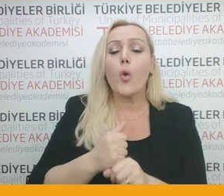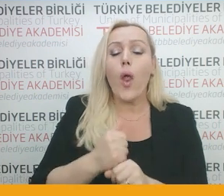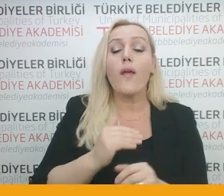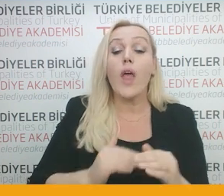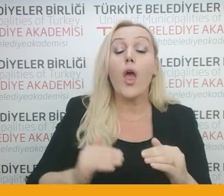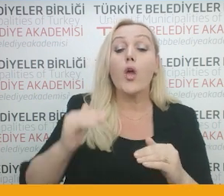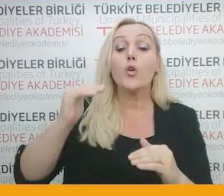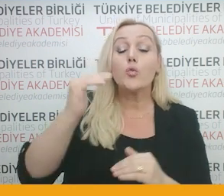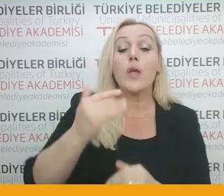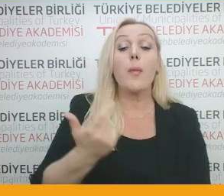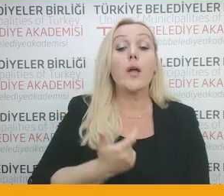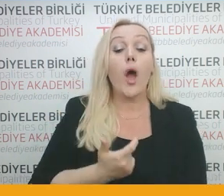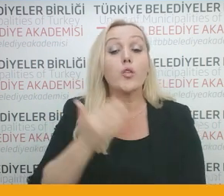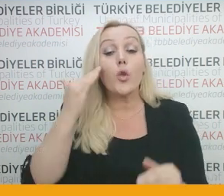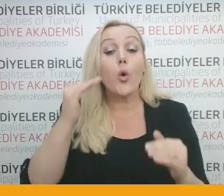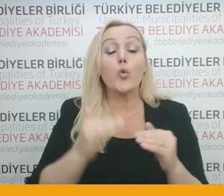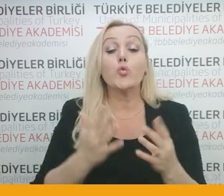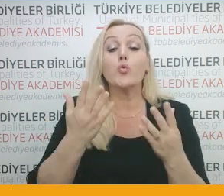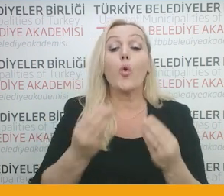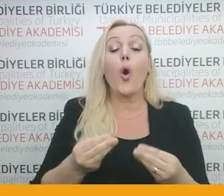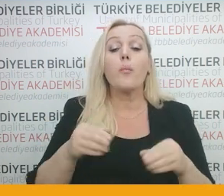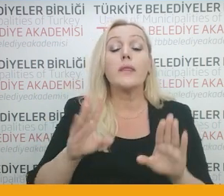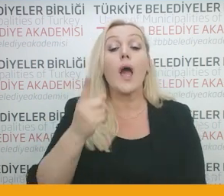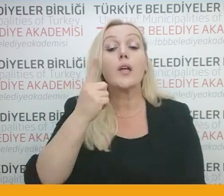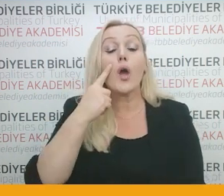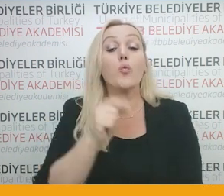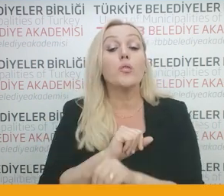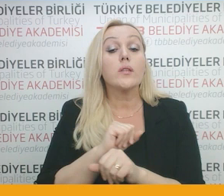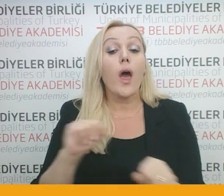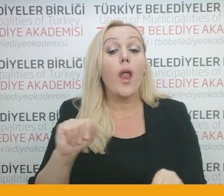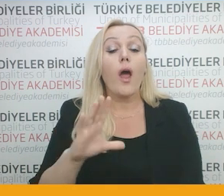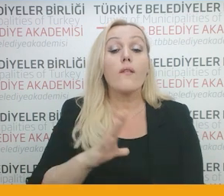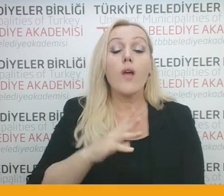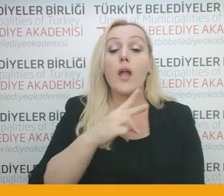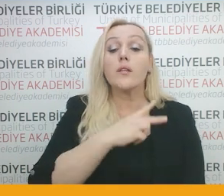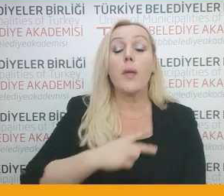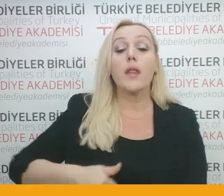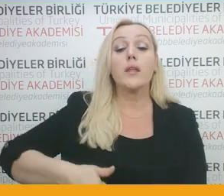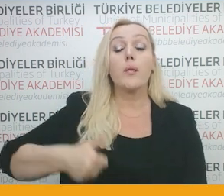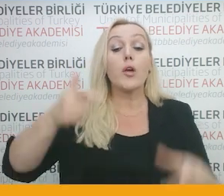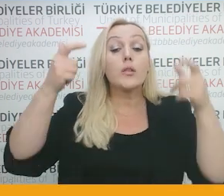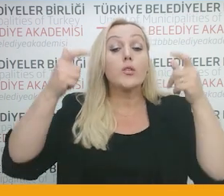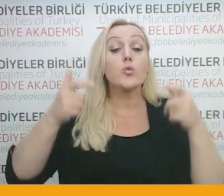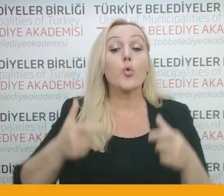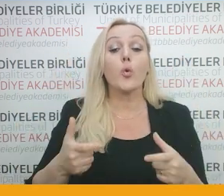atama mevzuata aykırı olduğundan kamu zararı vardır ortada. Dolayısıyla belediye başkanının sorumluluğu bulunmaktadır diyor